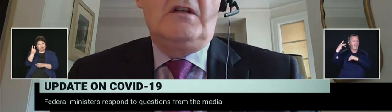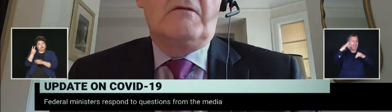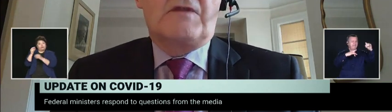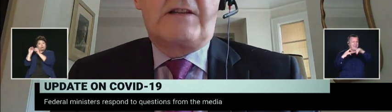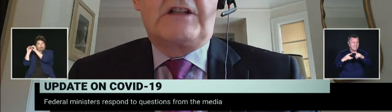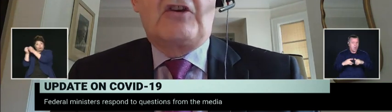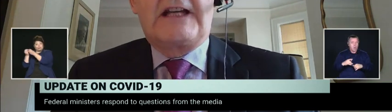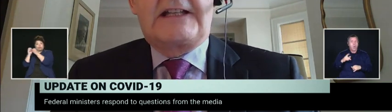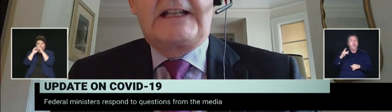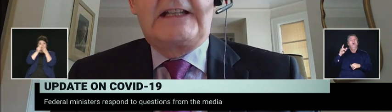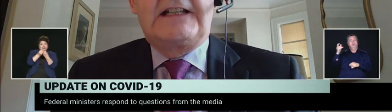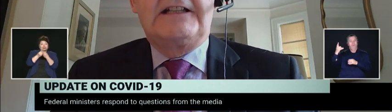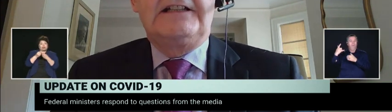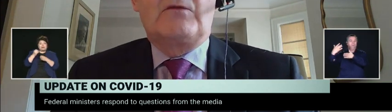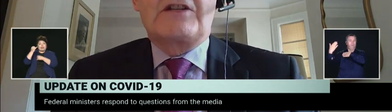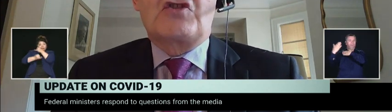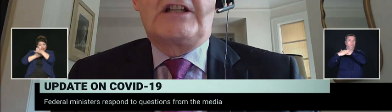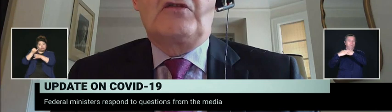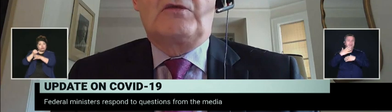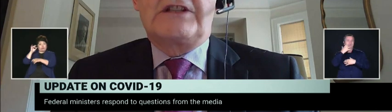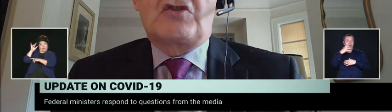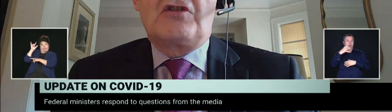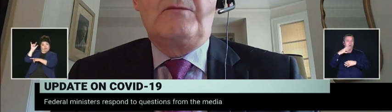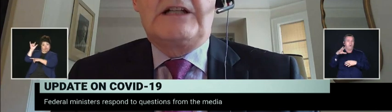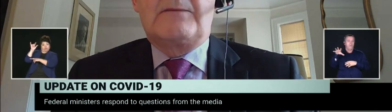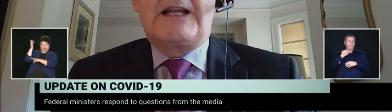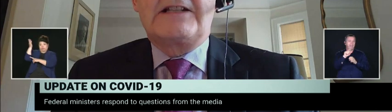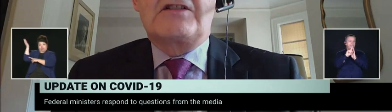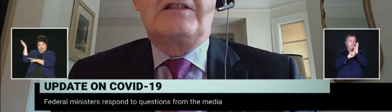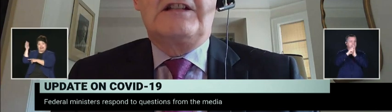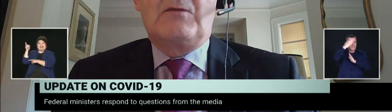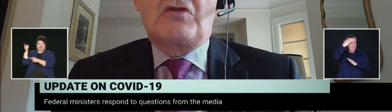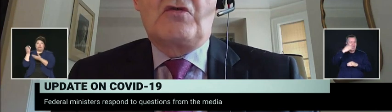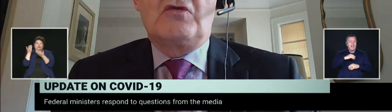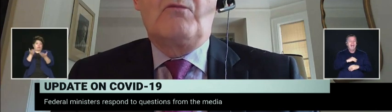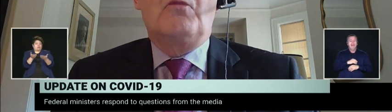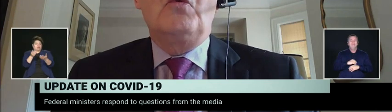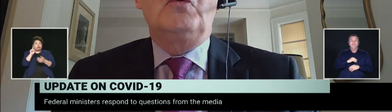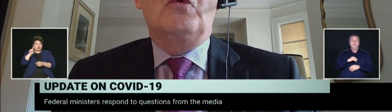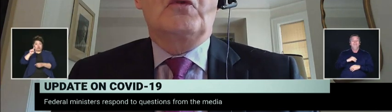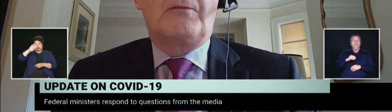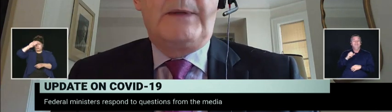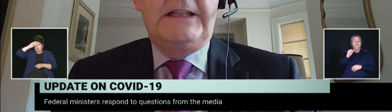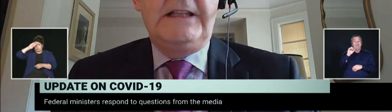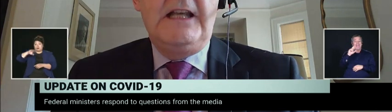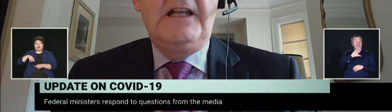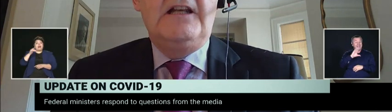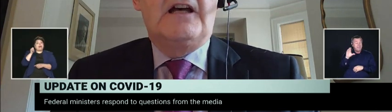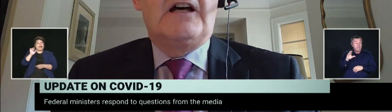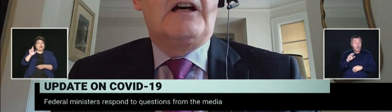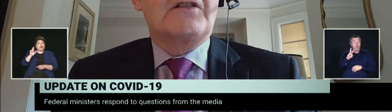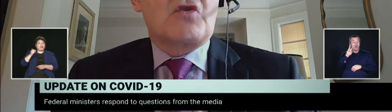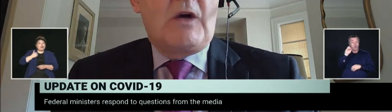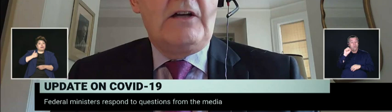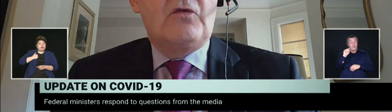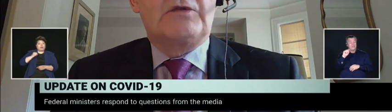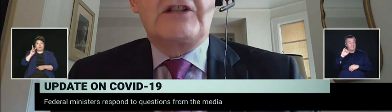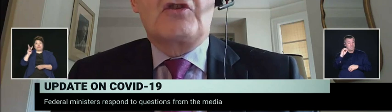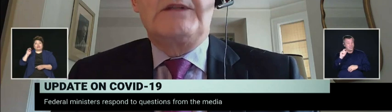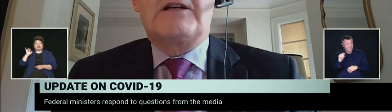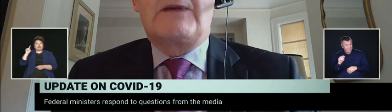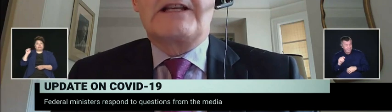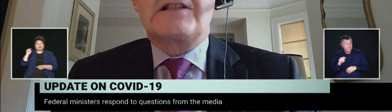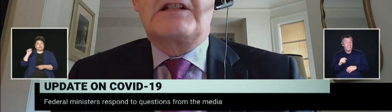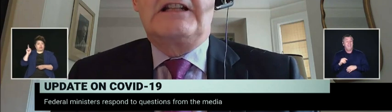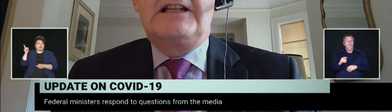température. Vous savez que Air Canada et WestJet ont déjà mis en place des mesures. Beaucoup d'autres pays soit ont